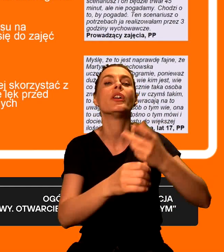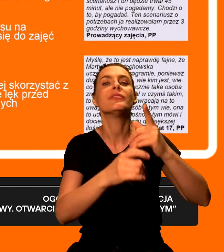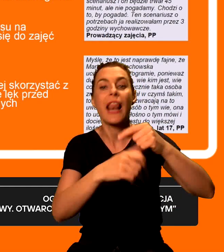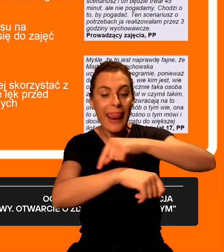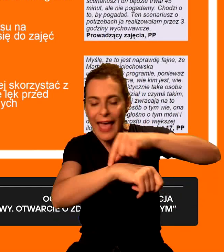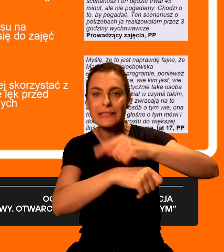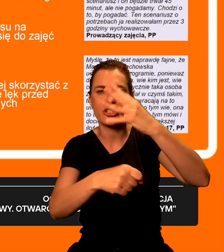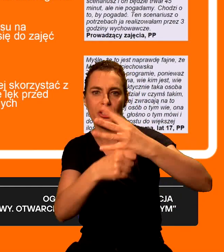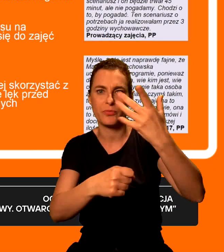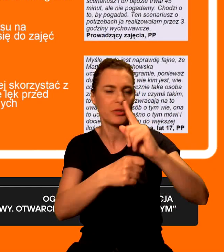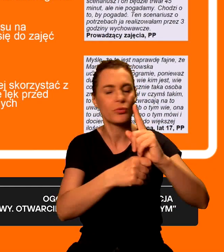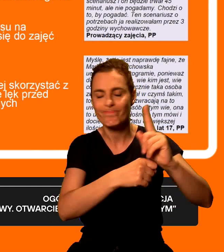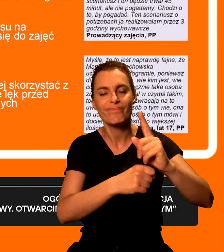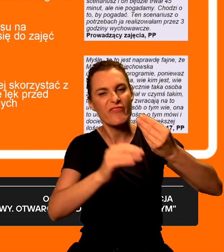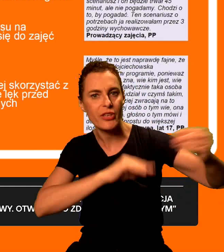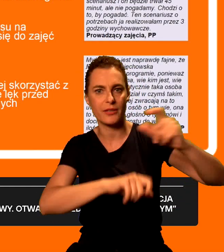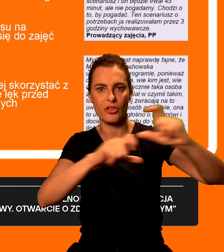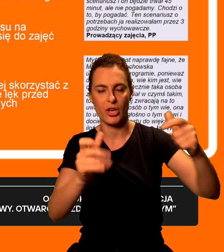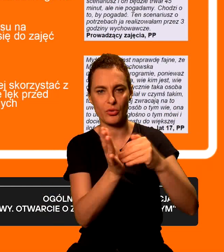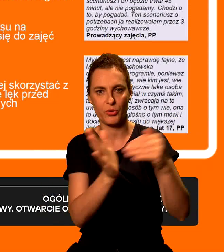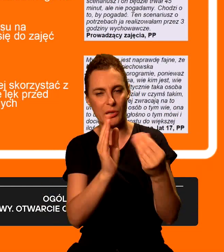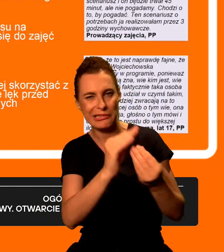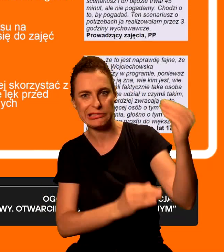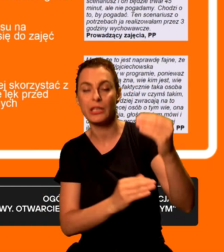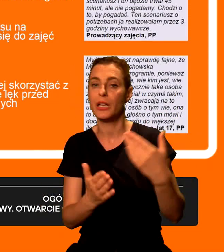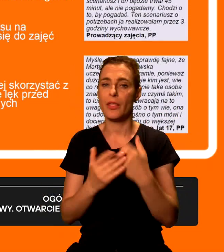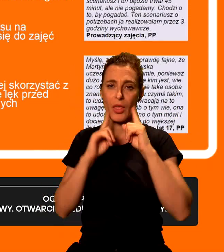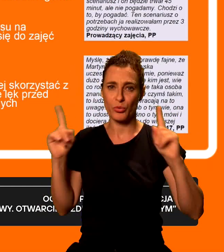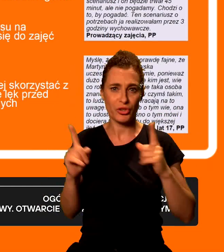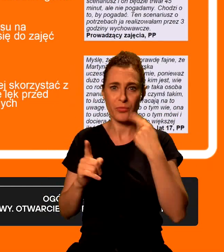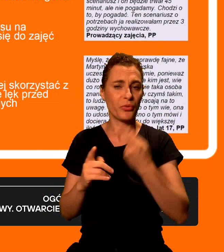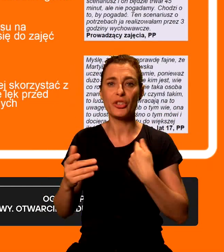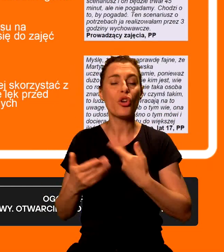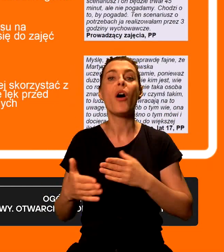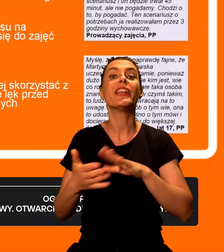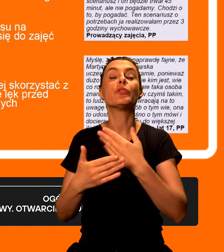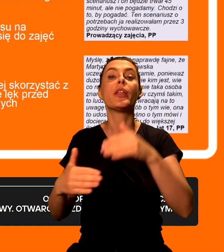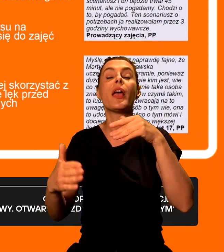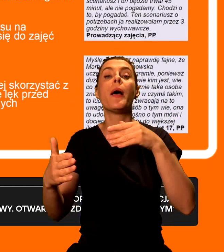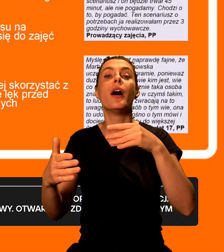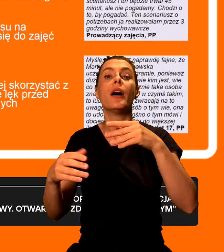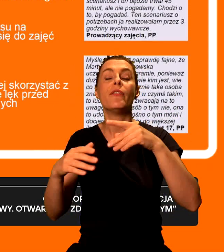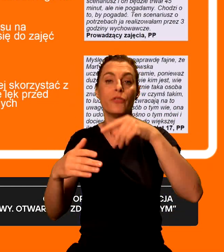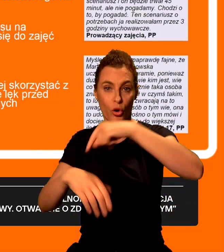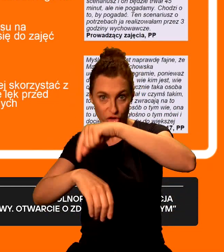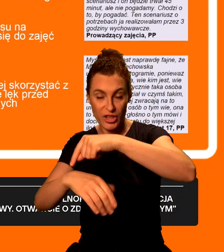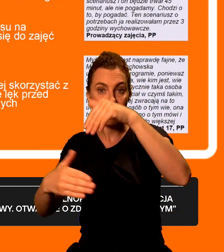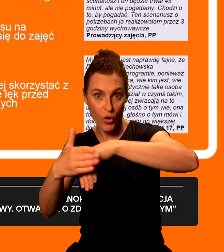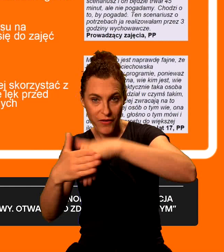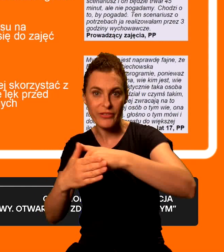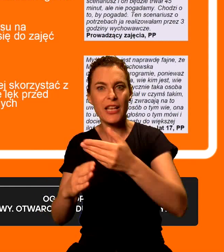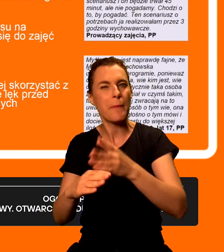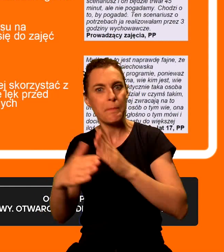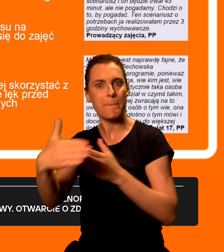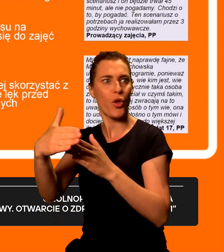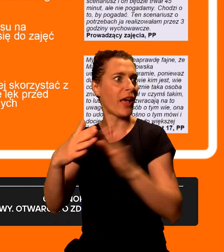lekcji, to one wymagają więcej czasu. I niektórzy nauczyciele wręcz blokowali sobie godziny wychowawcze albo pożyczali godziny przedmiotowe, żeby mieć więcej